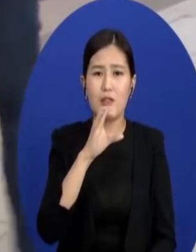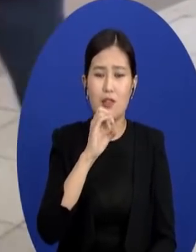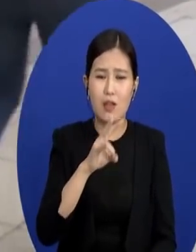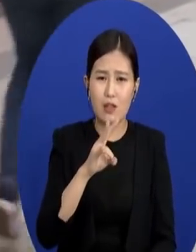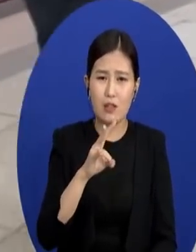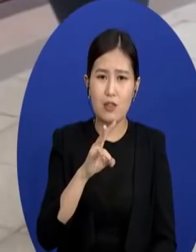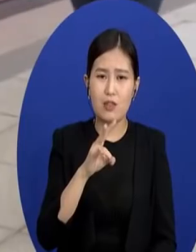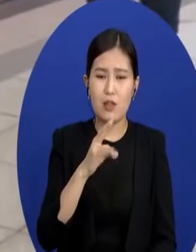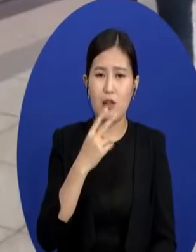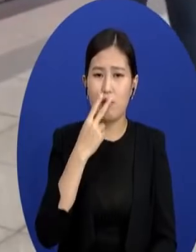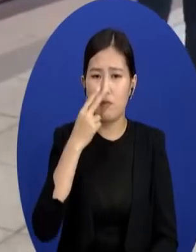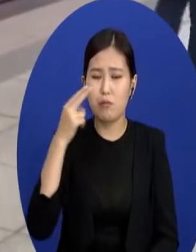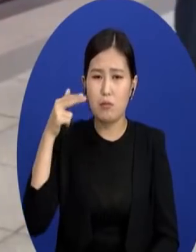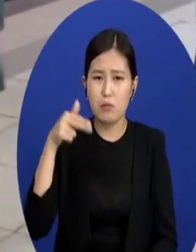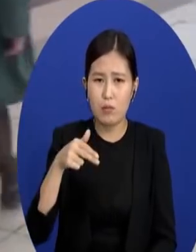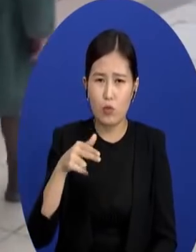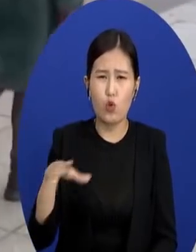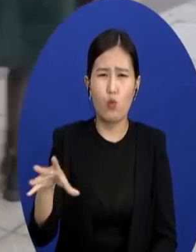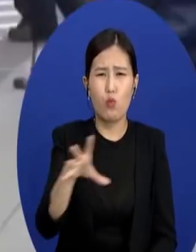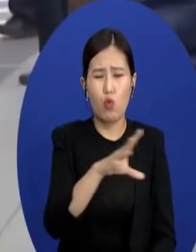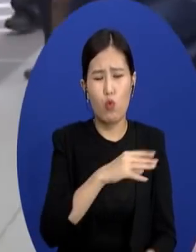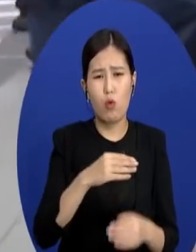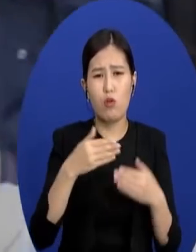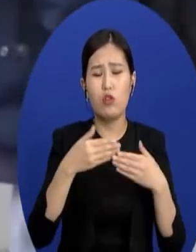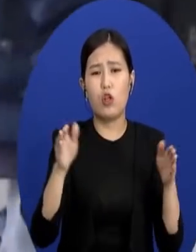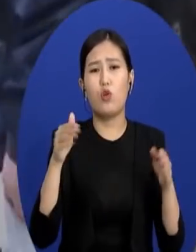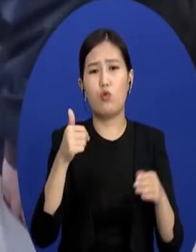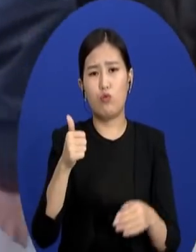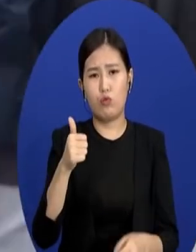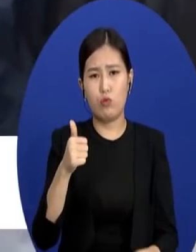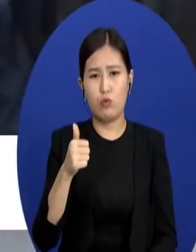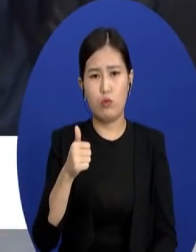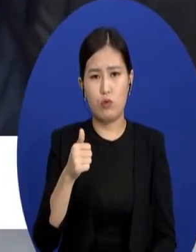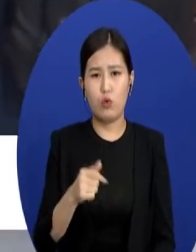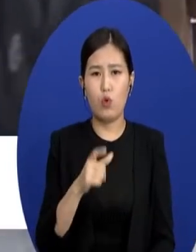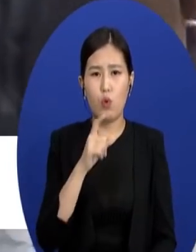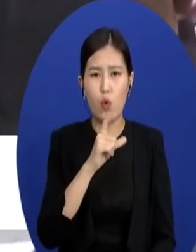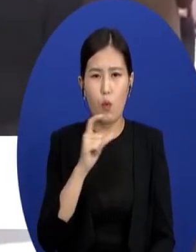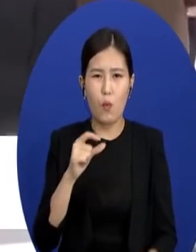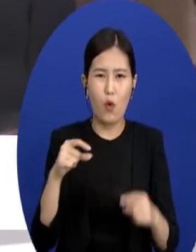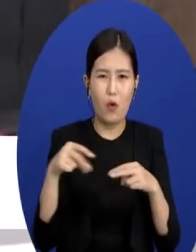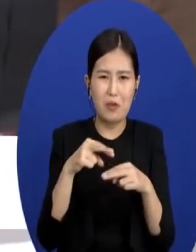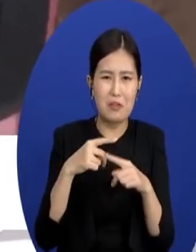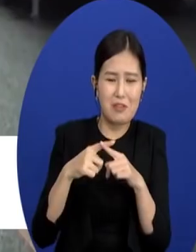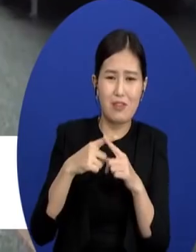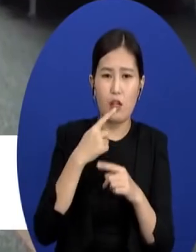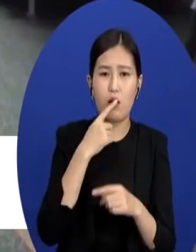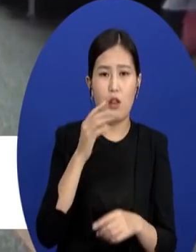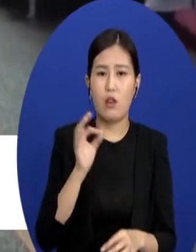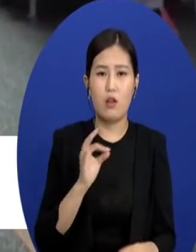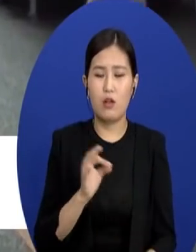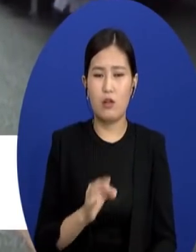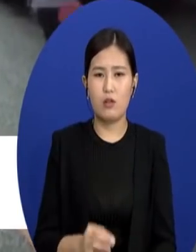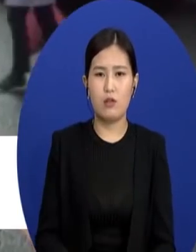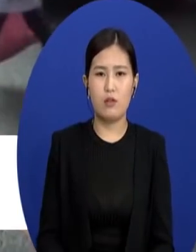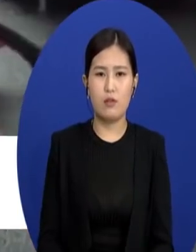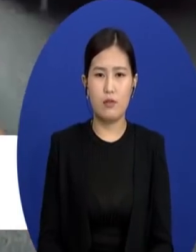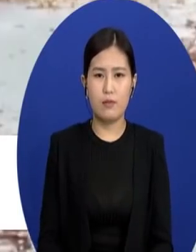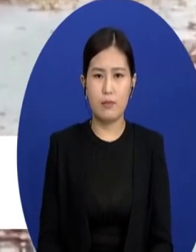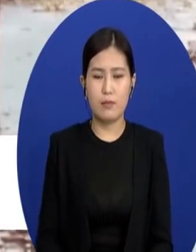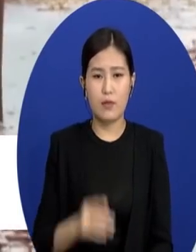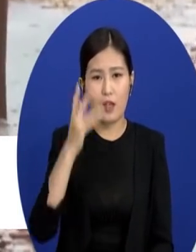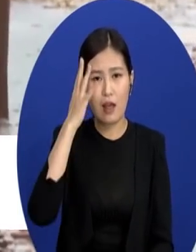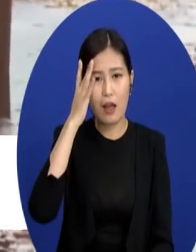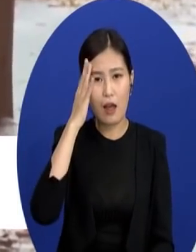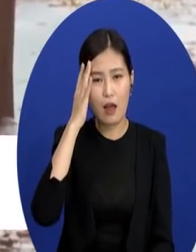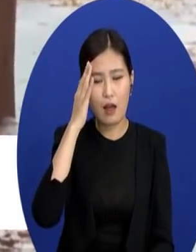А бензин төгөөгөр бүх юм хэвийн ажиллаж байгаа. Ямар нэгэн хүнийхэн хувьд бол 20 тогтоосон юм бол байхгүй гаш. Холбогдоод энэ гадаадд